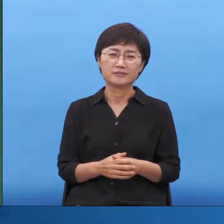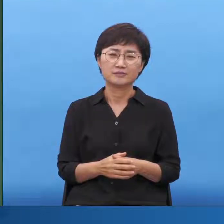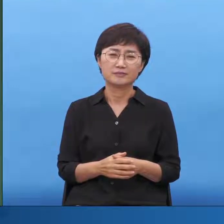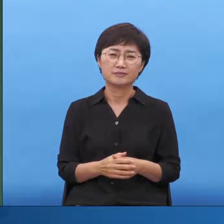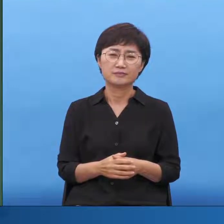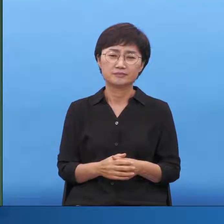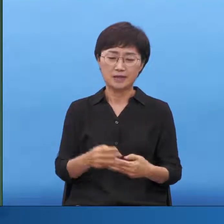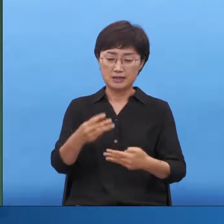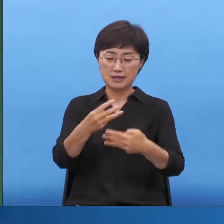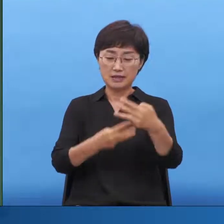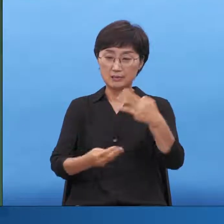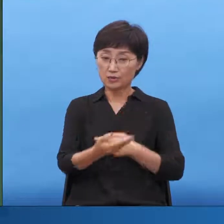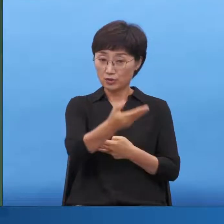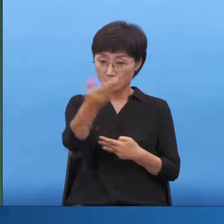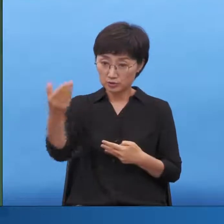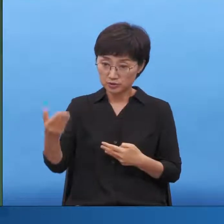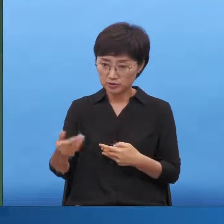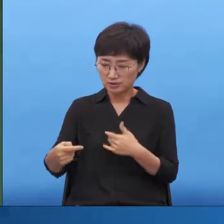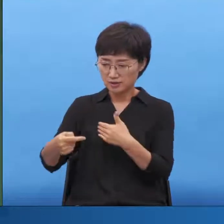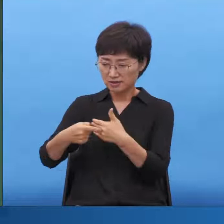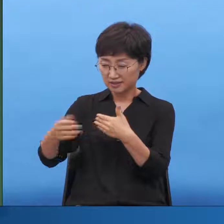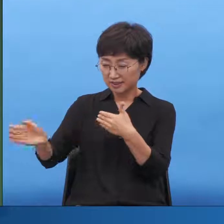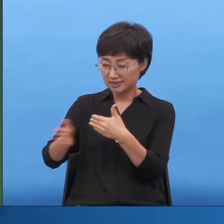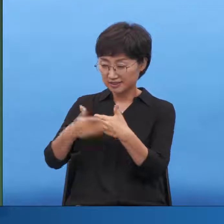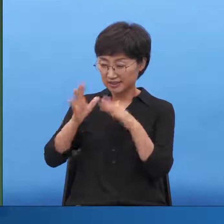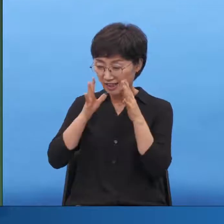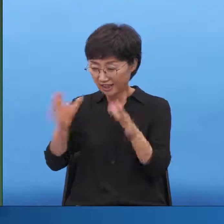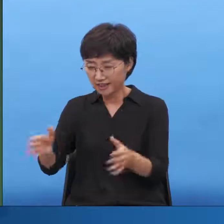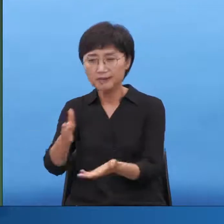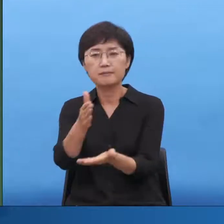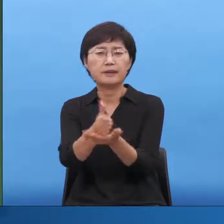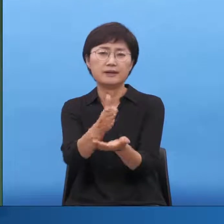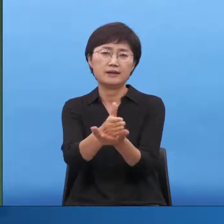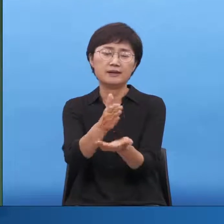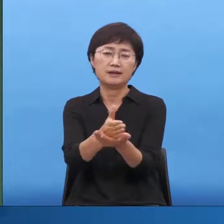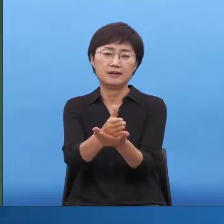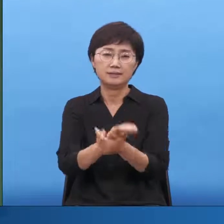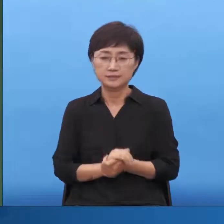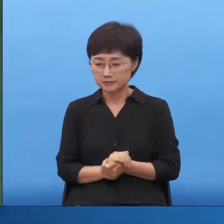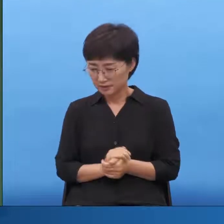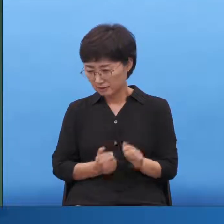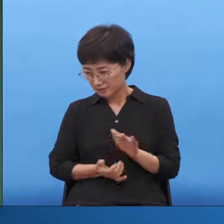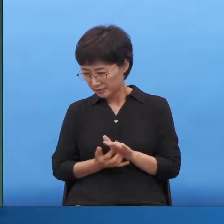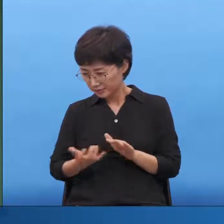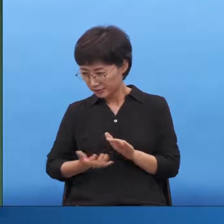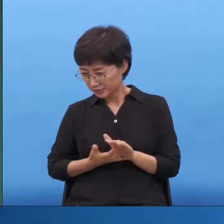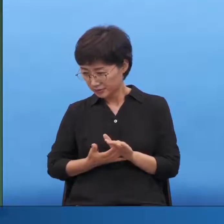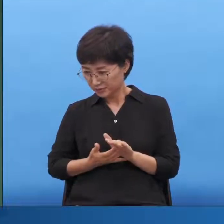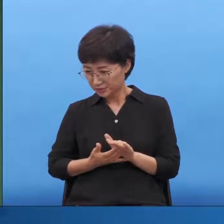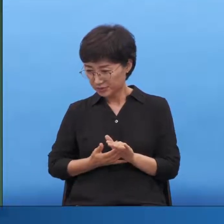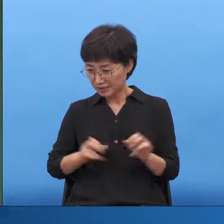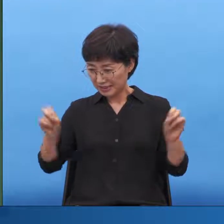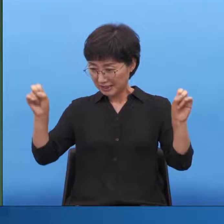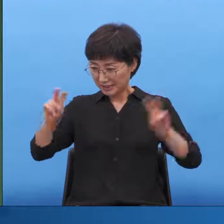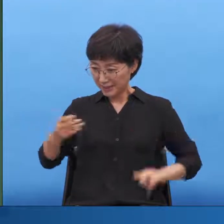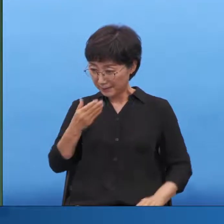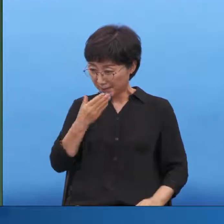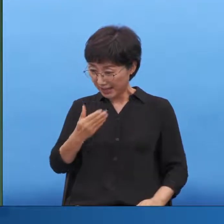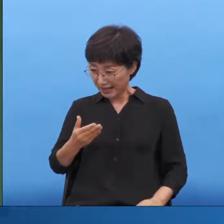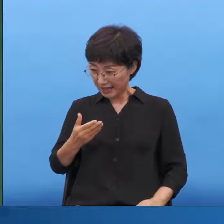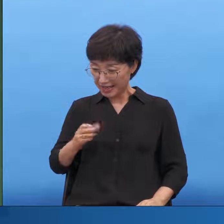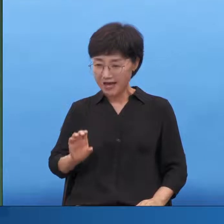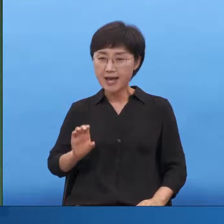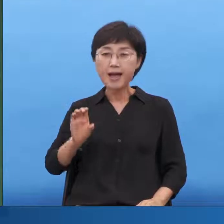我们总是希望有这个会得到闪电般的很大的应允，我们总是求这样的神迹。 렘넌트 그런데 속지 마세요. 뭐 이 요래저래 해가지고 뭐 어떻게 뭐 벼락치기 돈 번다 이런 거 하지 마세요. 그런 거 하면 안